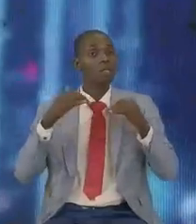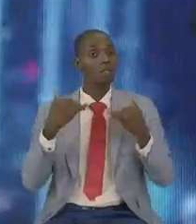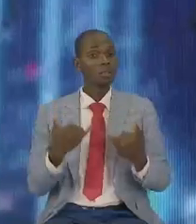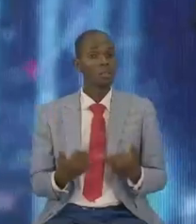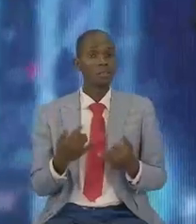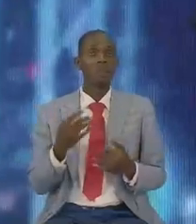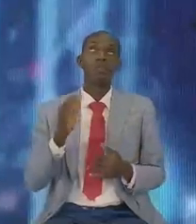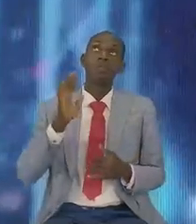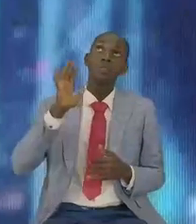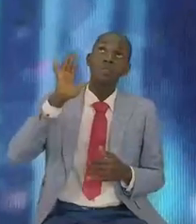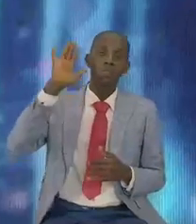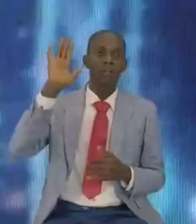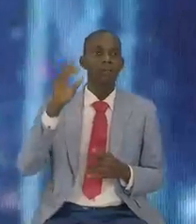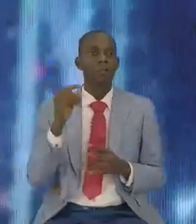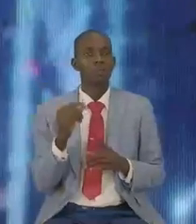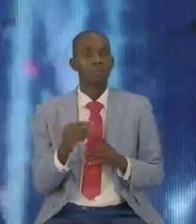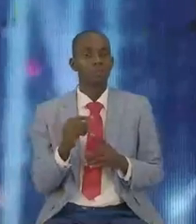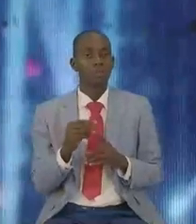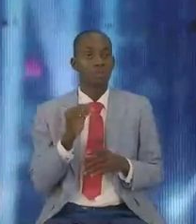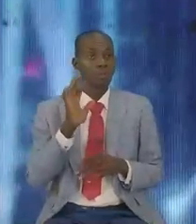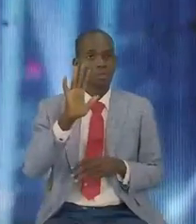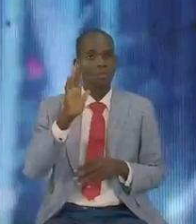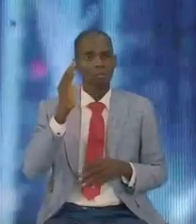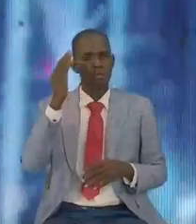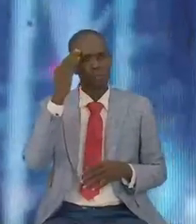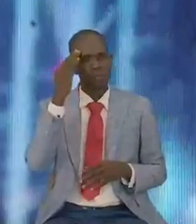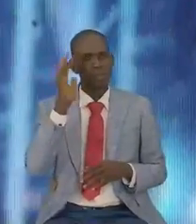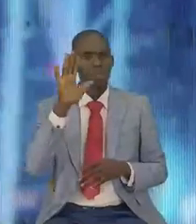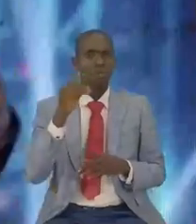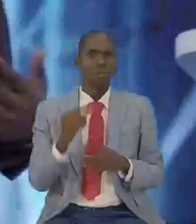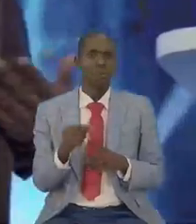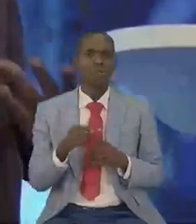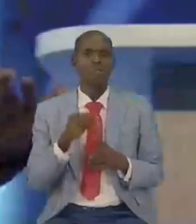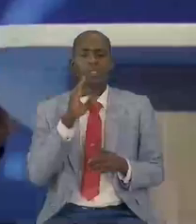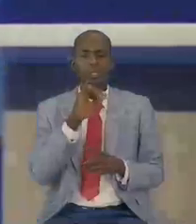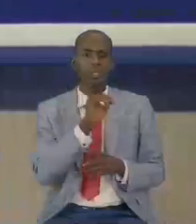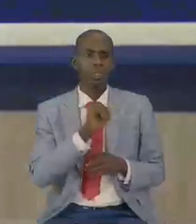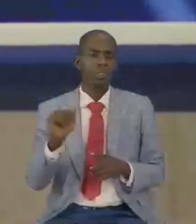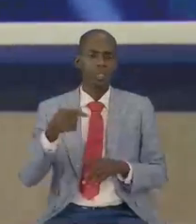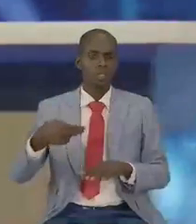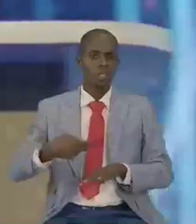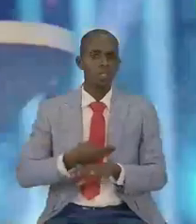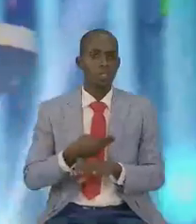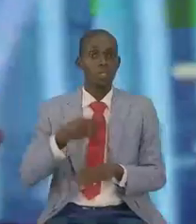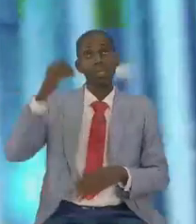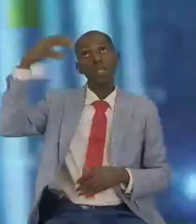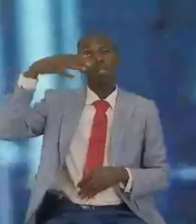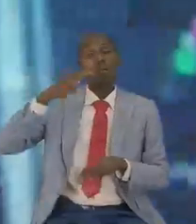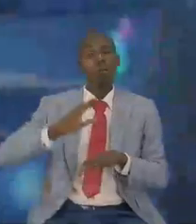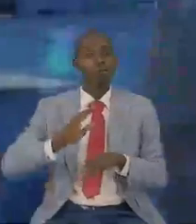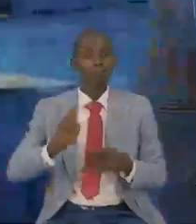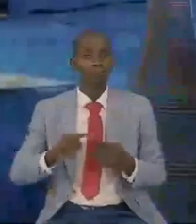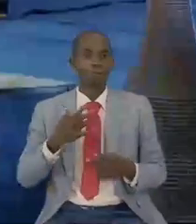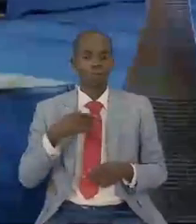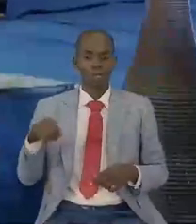la révélation, par la connaissance, par ta parole est une lampe à mes pieds et une